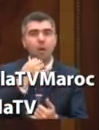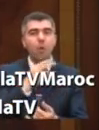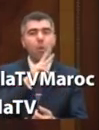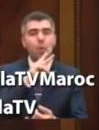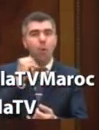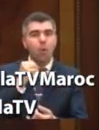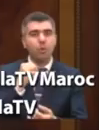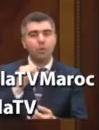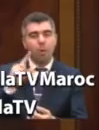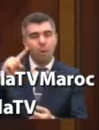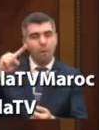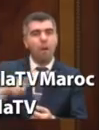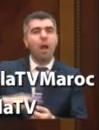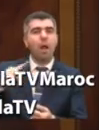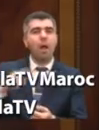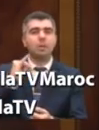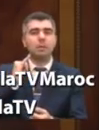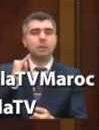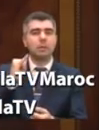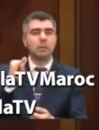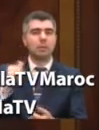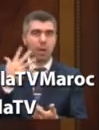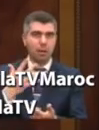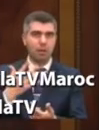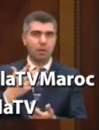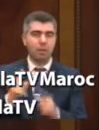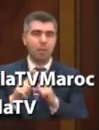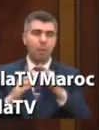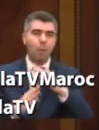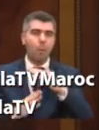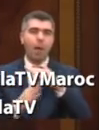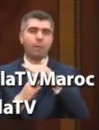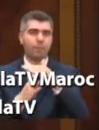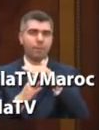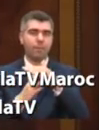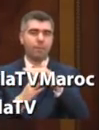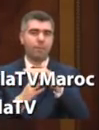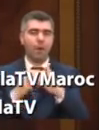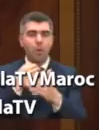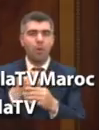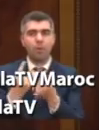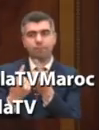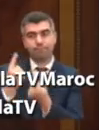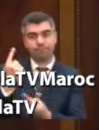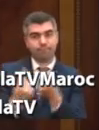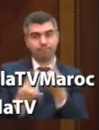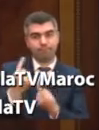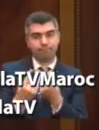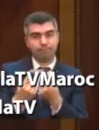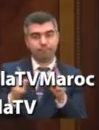الشعب الفلسطيني، فاننا نؤكد على ضروره تحمل القوى العظمى والمنظمات الدوليه ذات